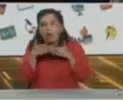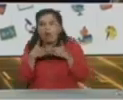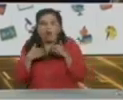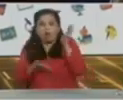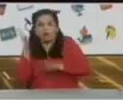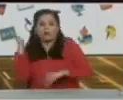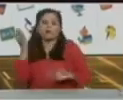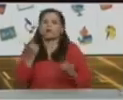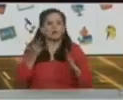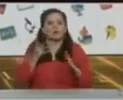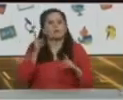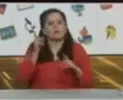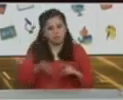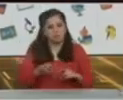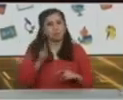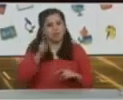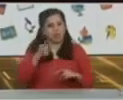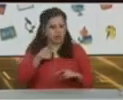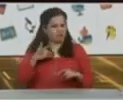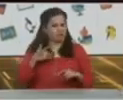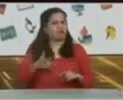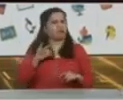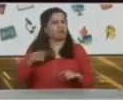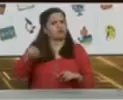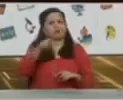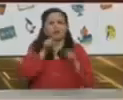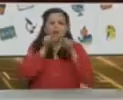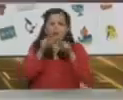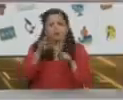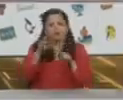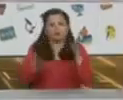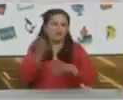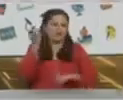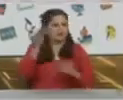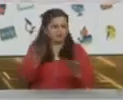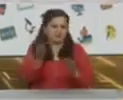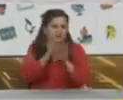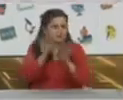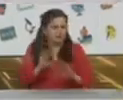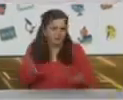है कि आपको अपना जवाब मिल गया होगा।